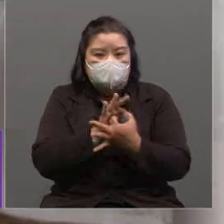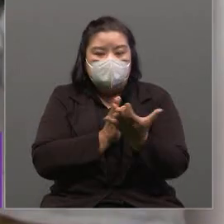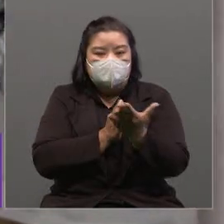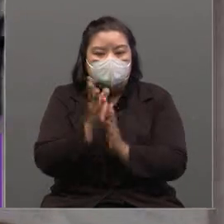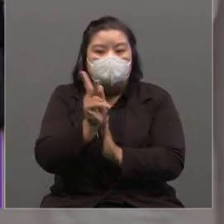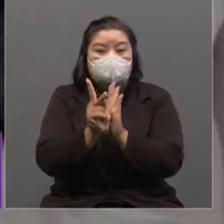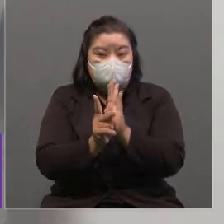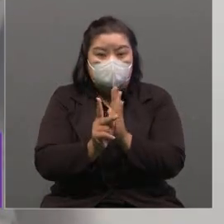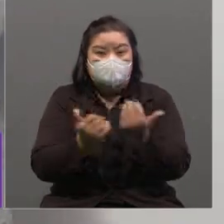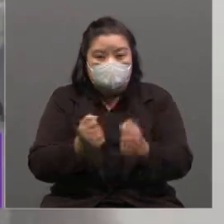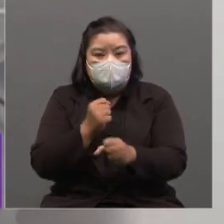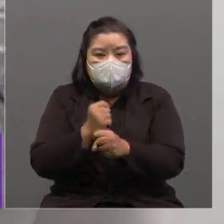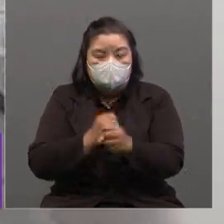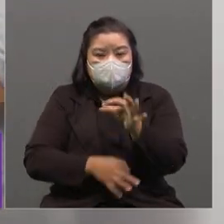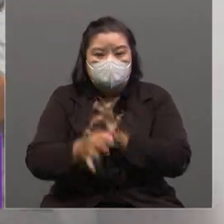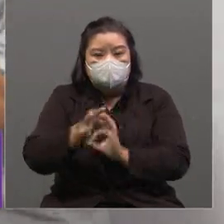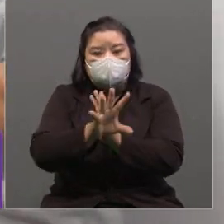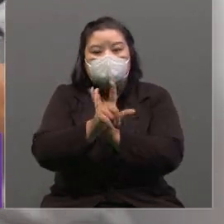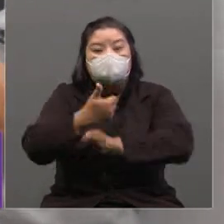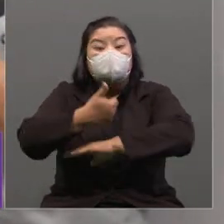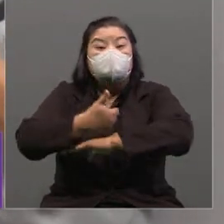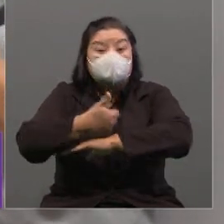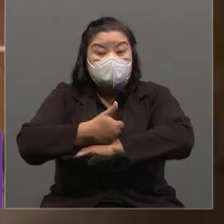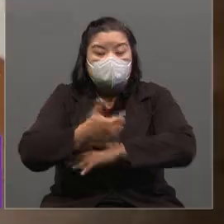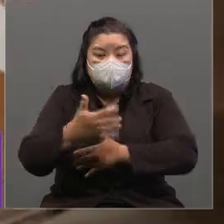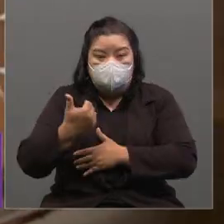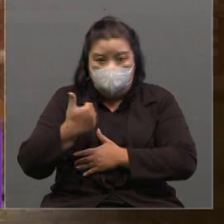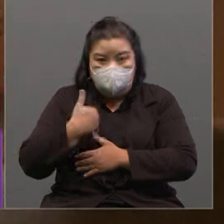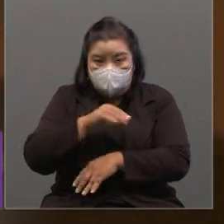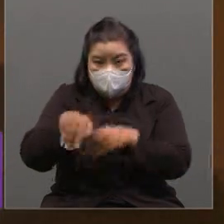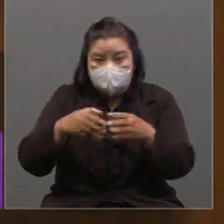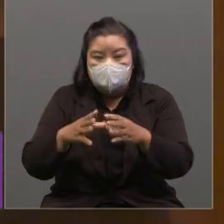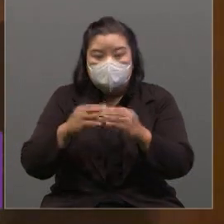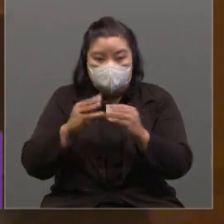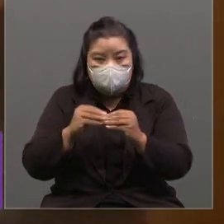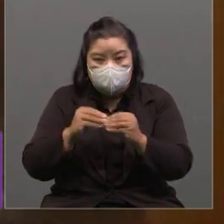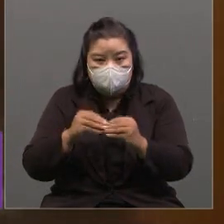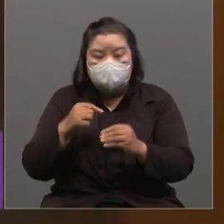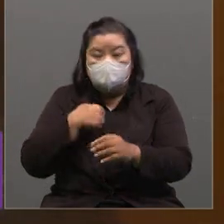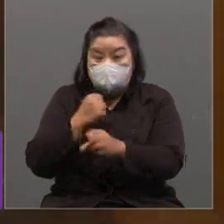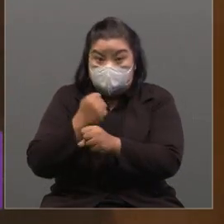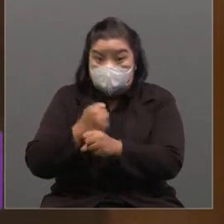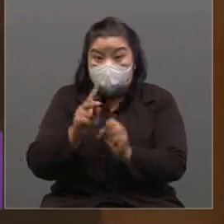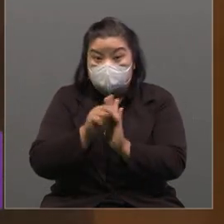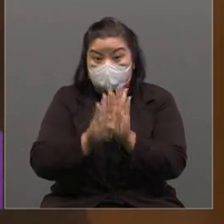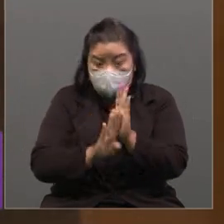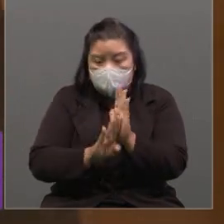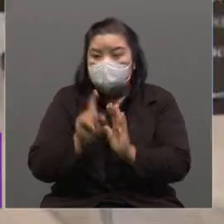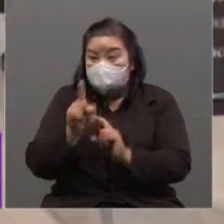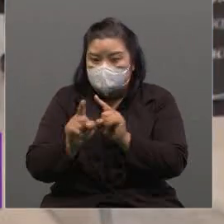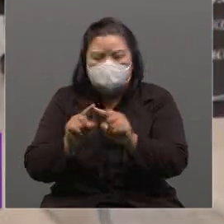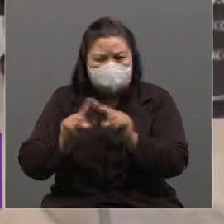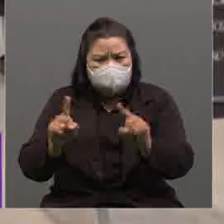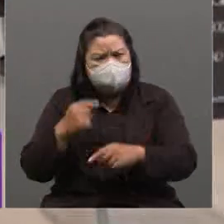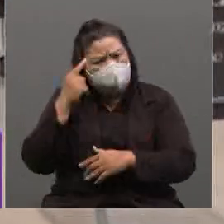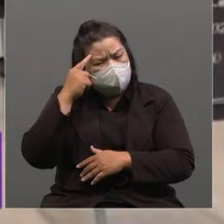ภาค2ก็เดินทางเข้าไปทำงานนะคะมีการนัดหมายให้ตำรวจในสังกัดเนี่ยมาประชุมเพื่อรับนโยบายซึ่งก็บอกว่าไม่ได้มีอะไร